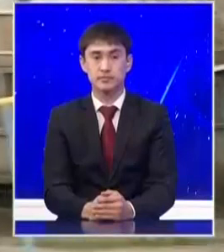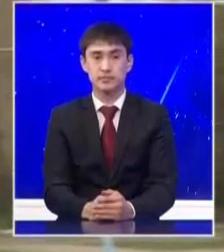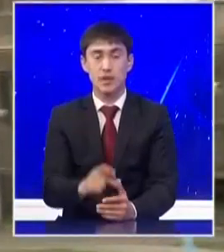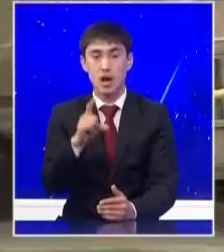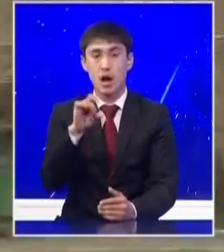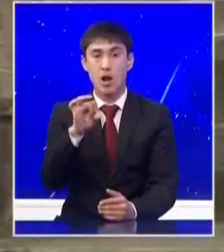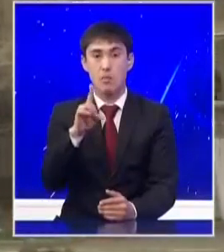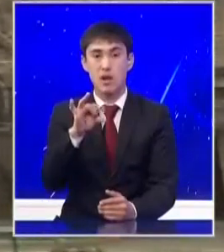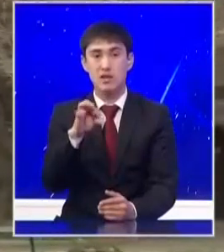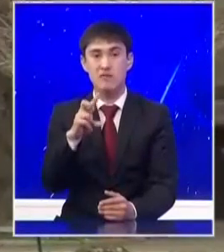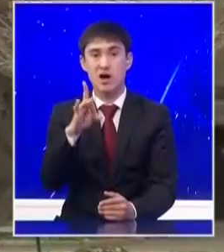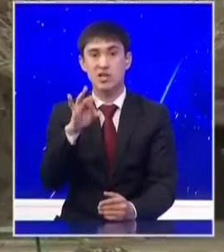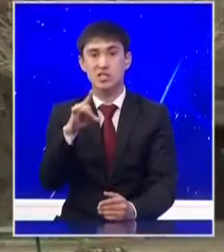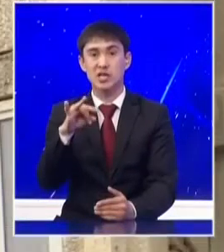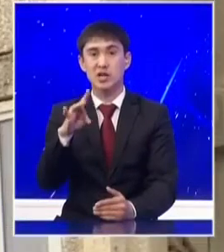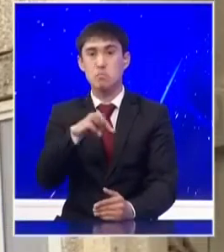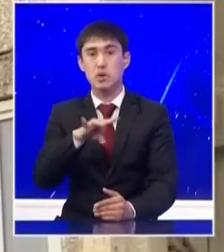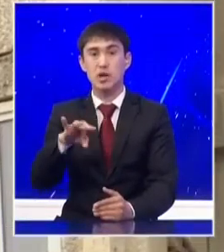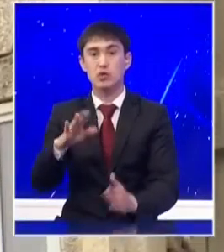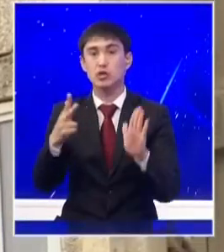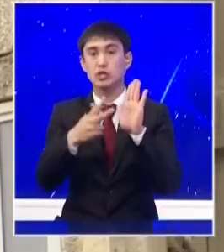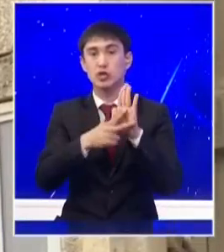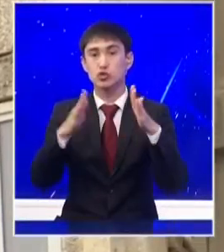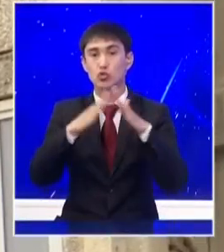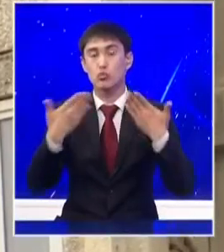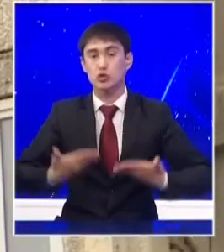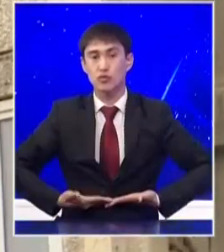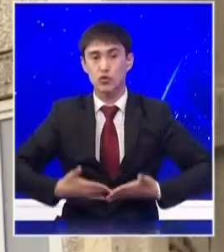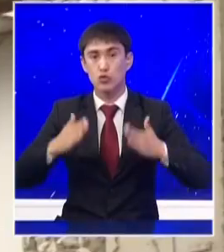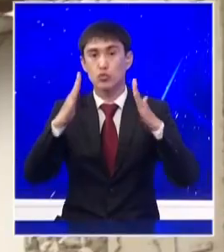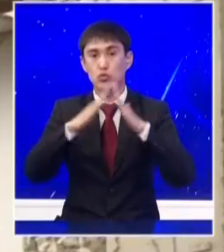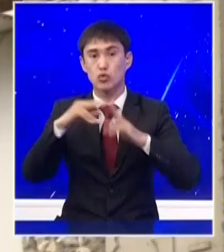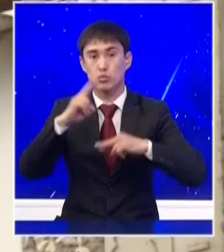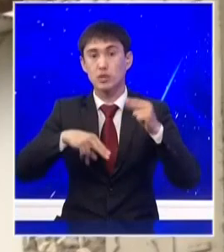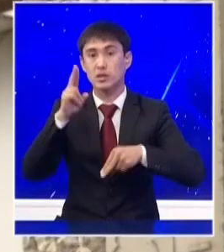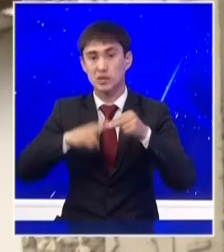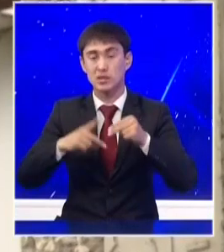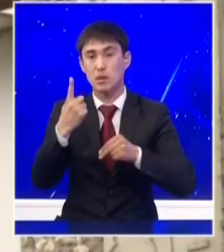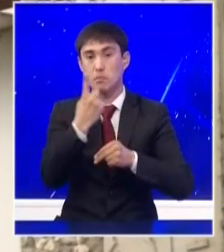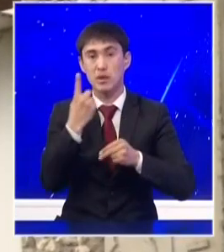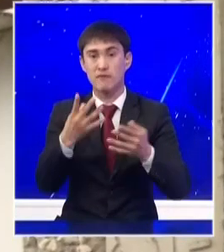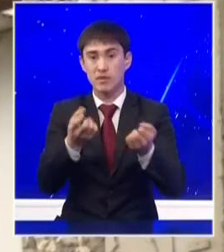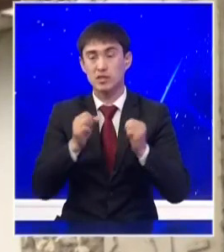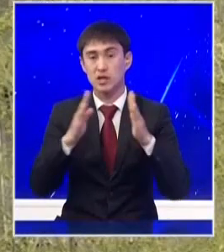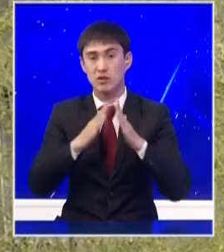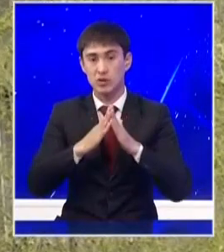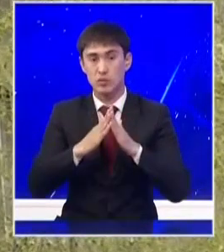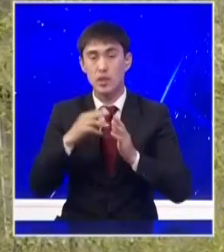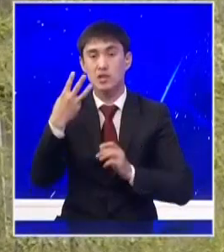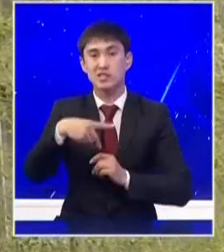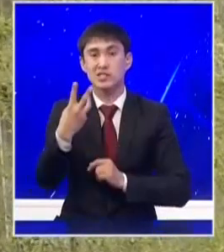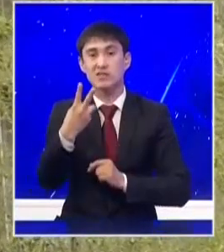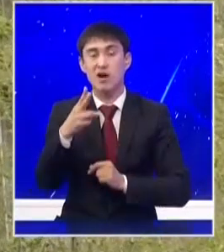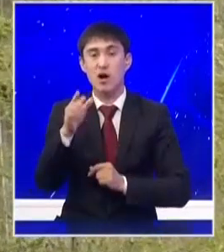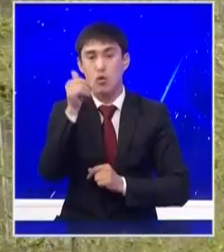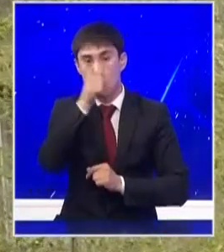Халима Литеева ғарышкер шағын ауданындағы 8-ші үйдің тұрғыны. Үй құрылысы аяқталғанда пәтер алған алғашқы тұрғындардың бірі. 32 жылдан бері